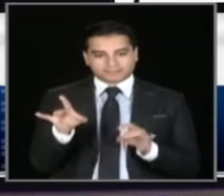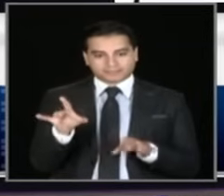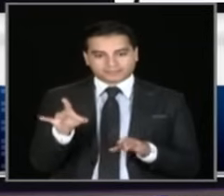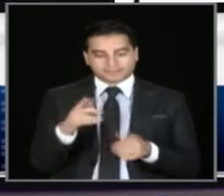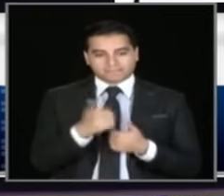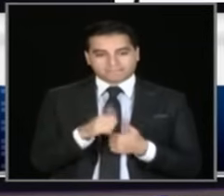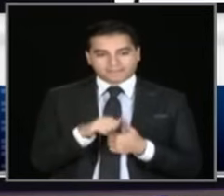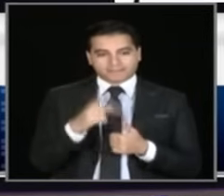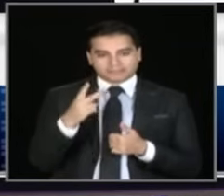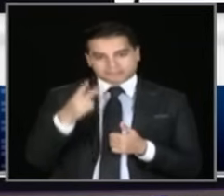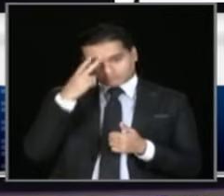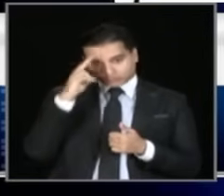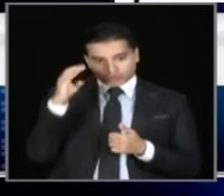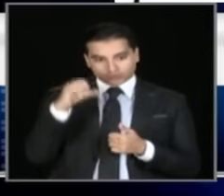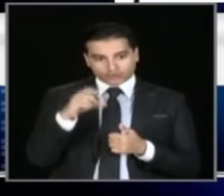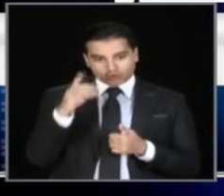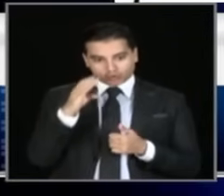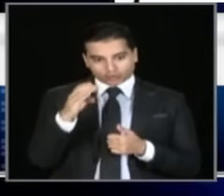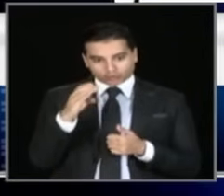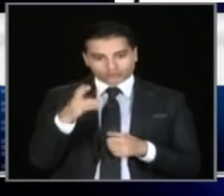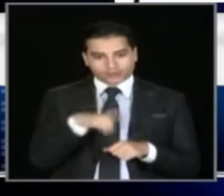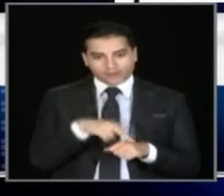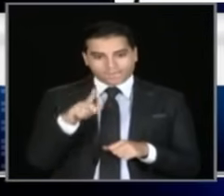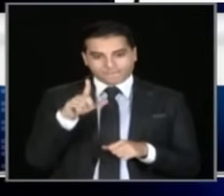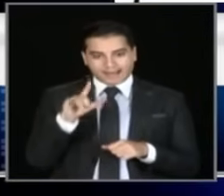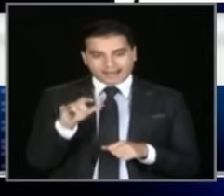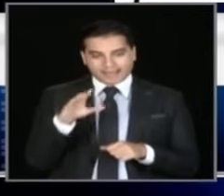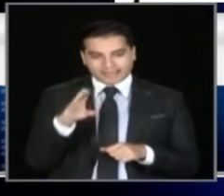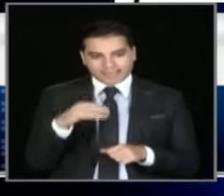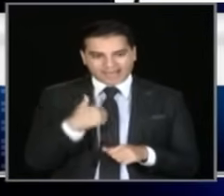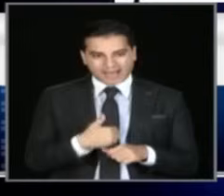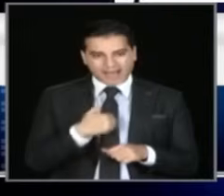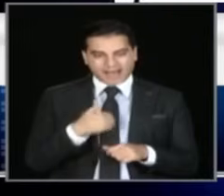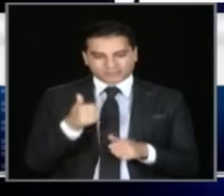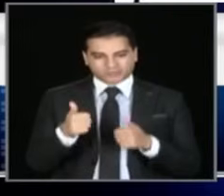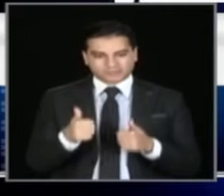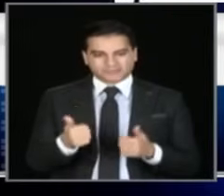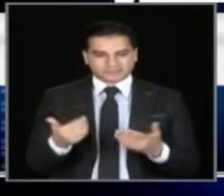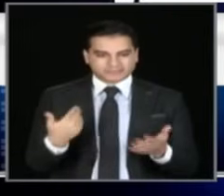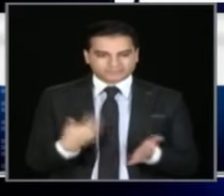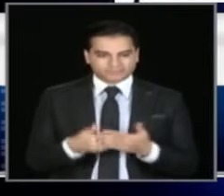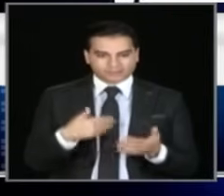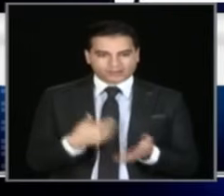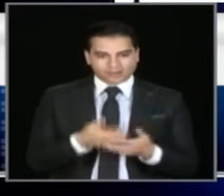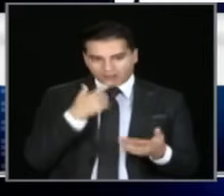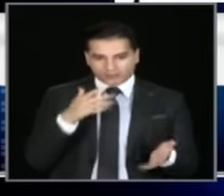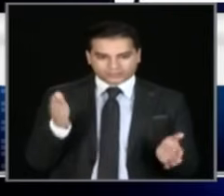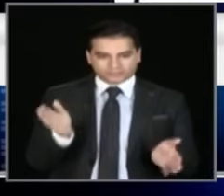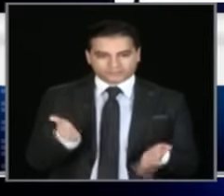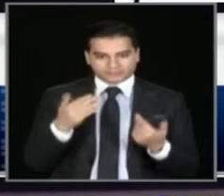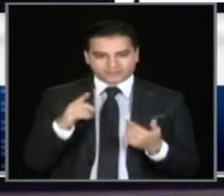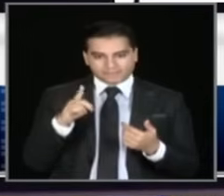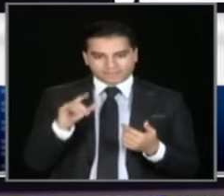فاضل اتنين، جورج مارتن وبليك كراوتش. أنا حاسس إن عدت عليا بس مش فاكر مين. بليك